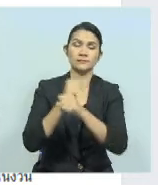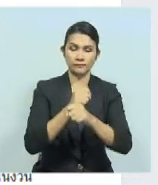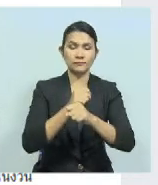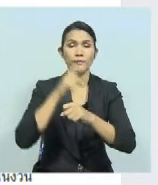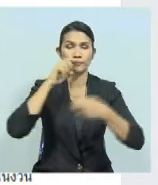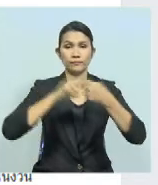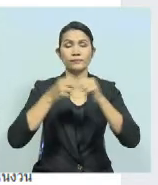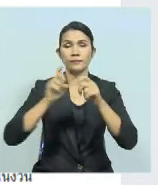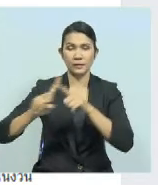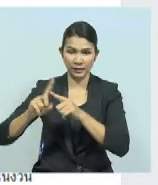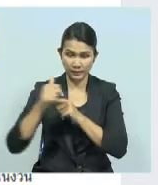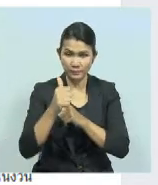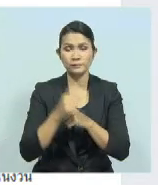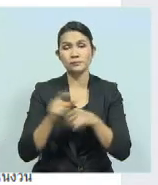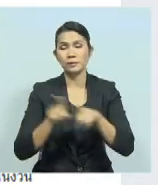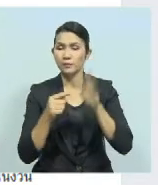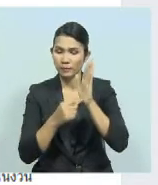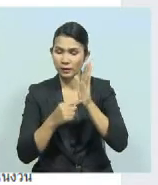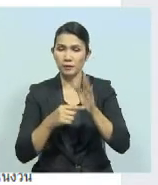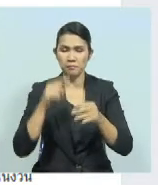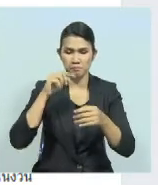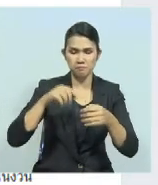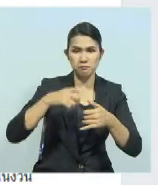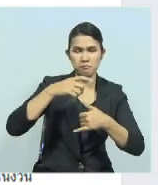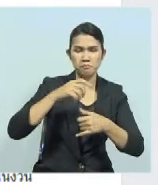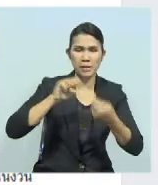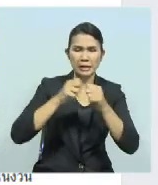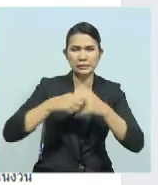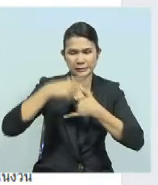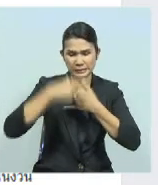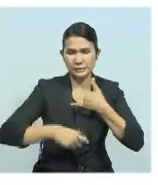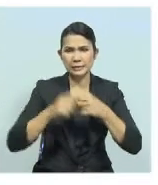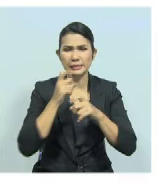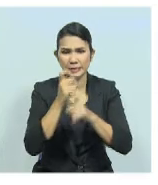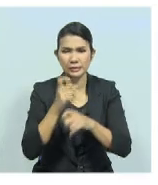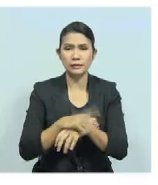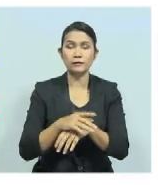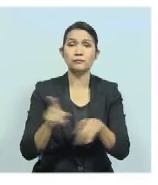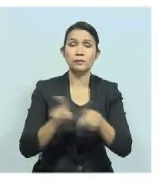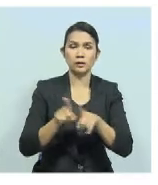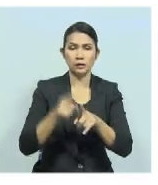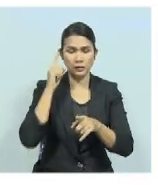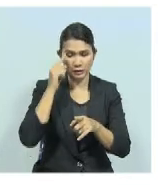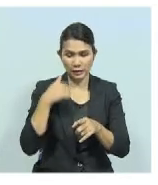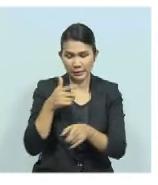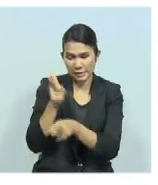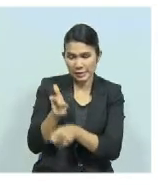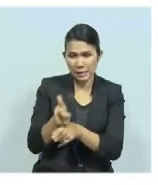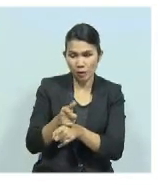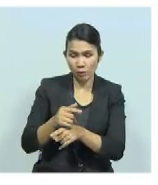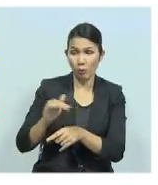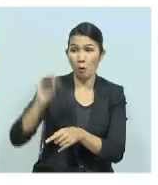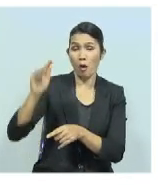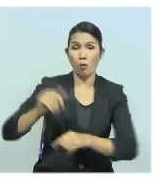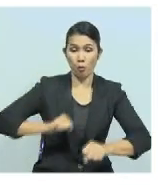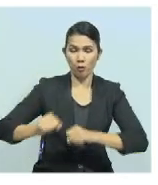ที่เกี่ยวกับเรื่องของปัญหาพฤติกรรมเสี่ยงต่างๆในวัยรุ่นนะคะเพราะว่า การที่จะมาตั้งใจเลี้ยงเขาในวัยรุ่นเนี่ยโ